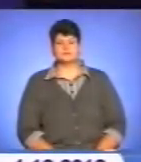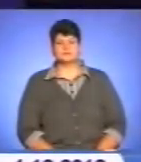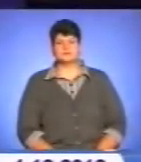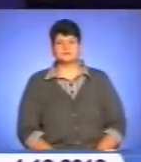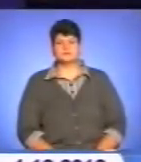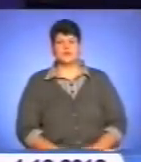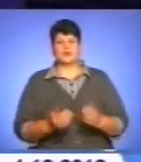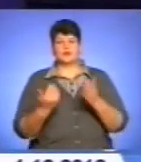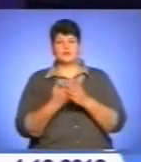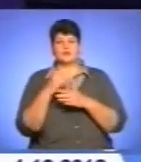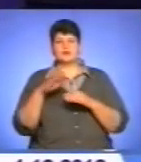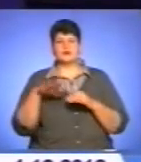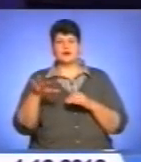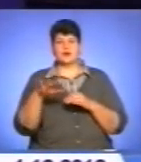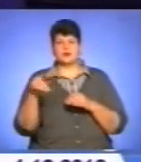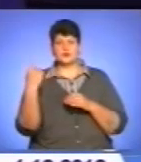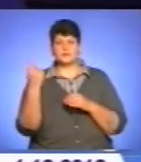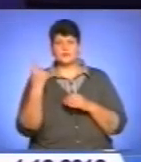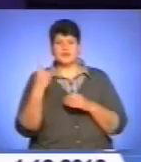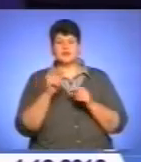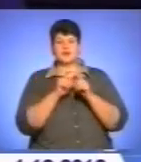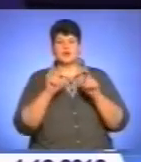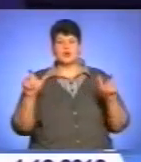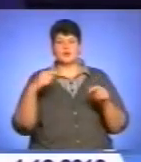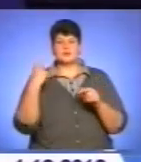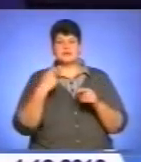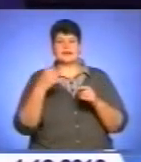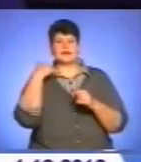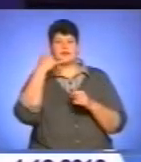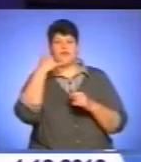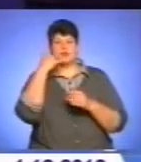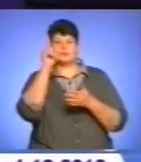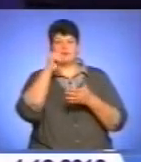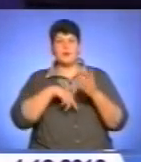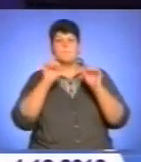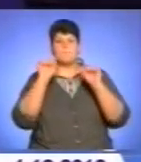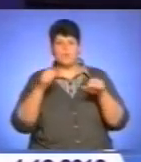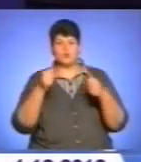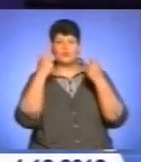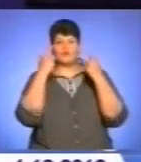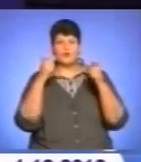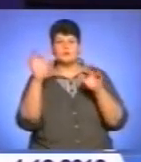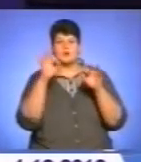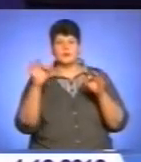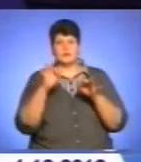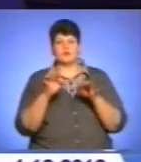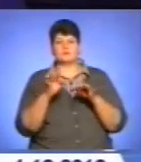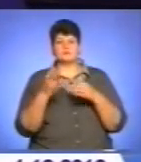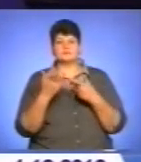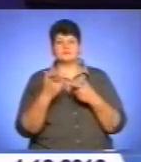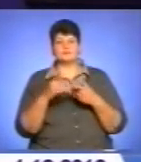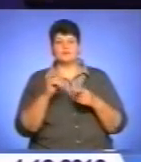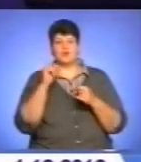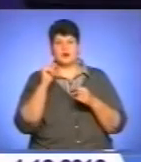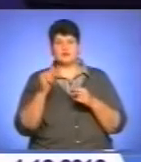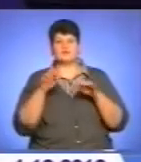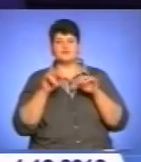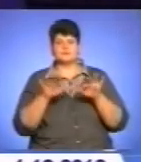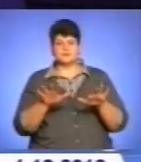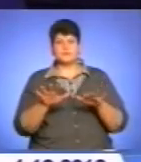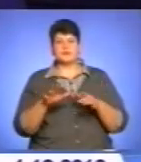І до новин краю. Школярі області за телефонами довіри можуть повідомити про зловживання вчителів. Відтепер до звичних